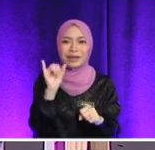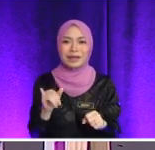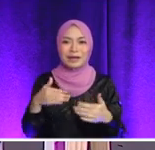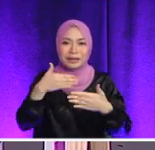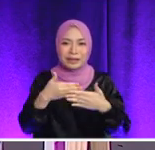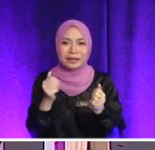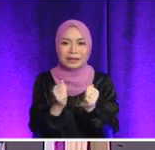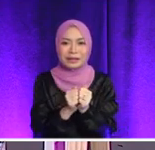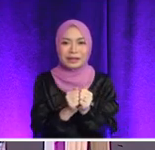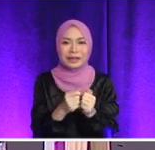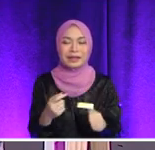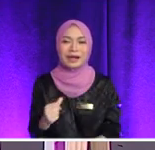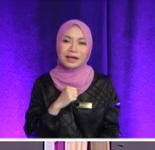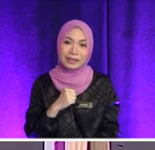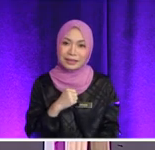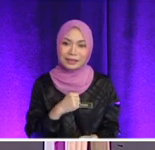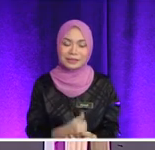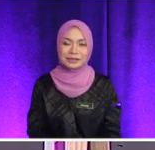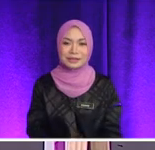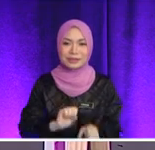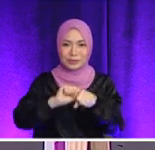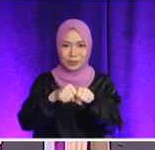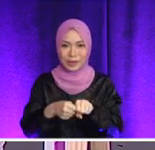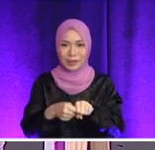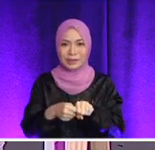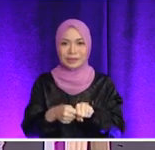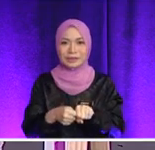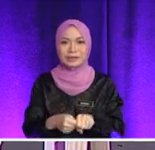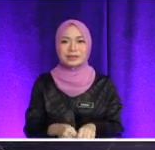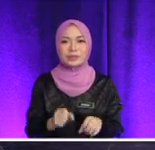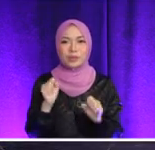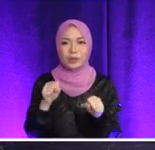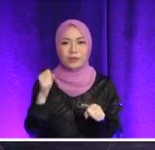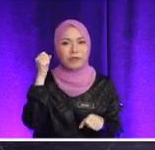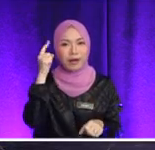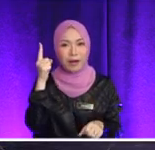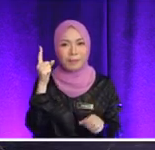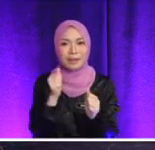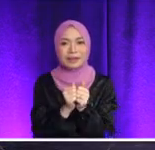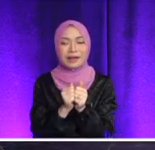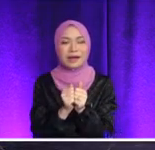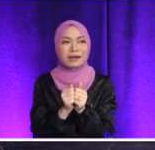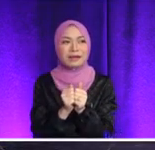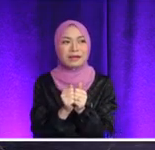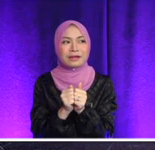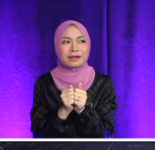dalam penghasilan karya itu sendiri oke seterusnya Aqila boleh